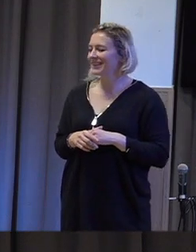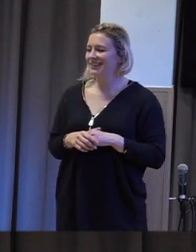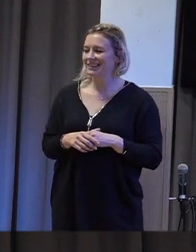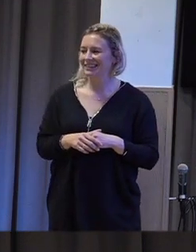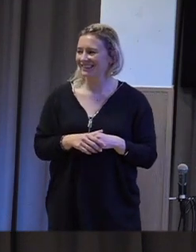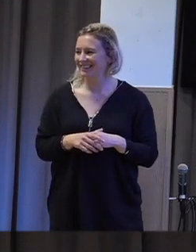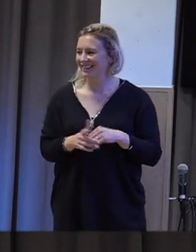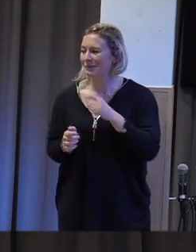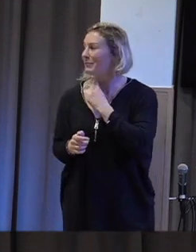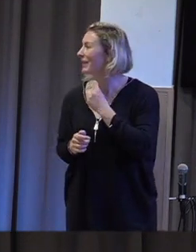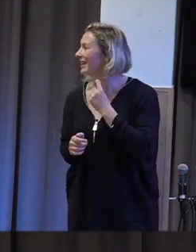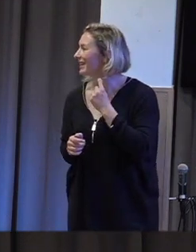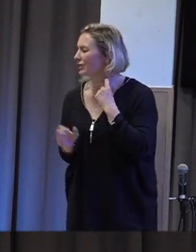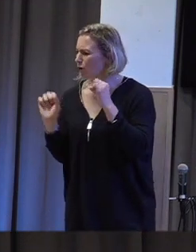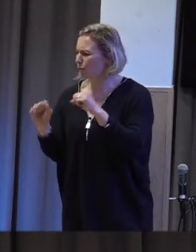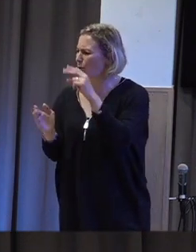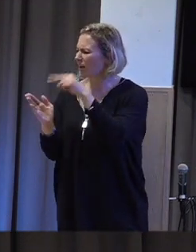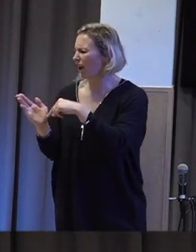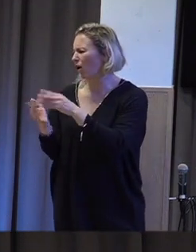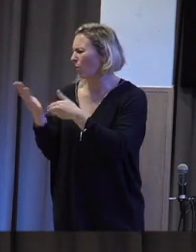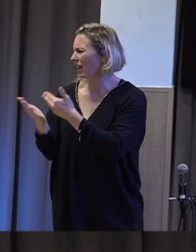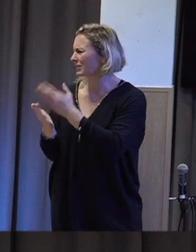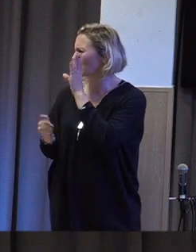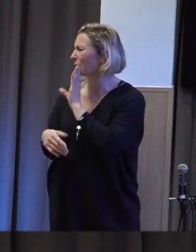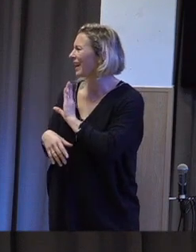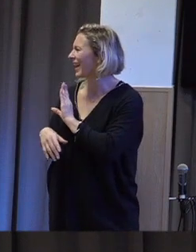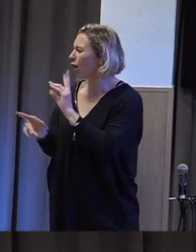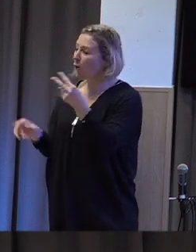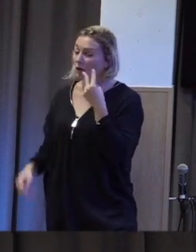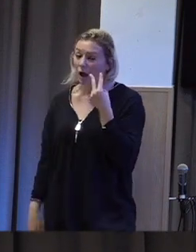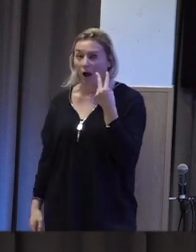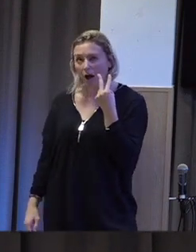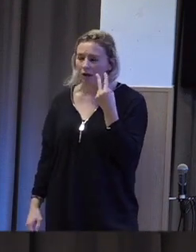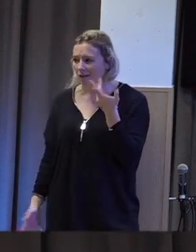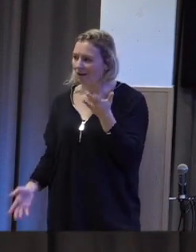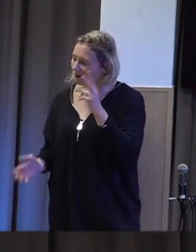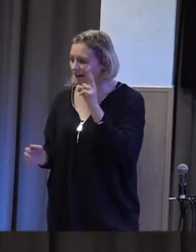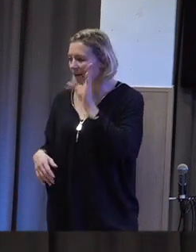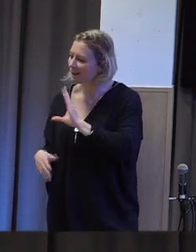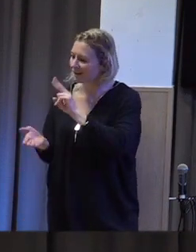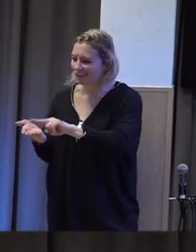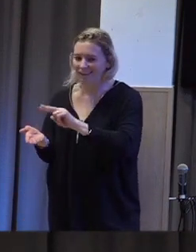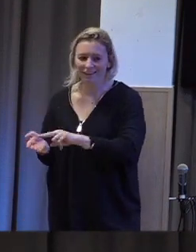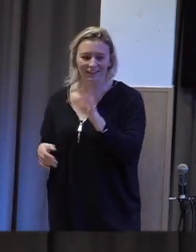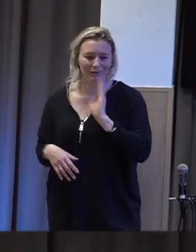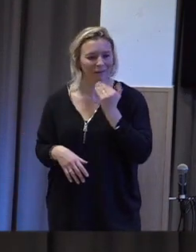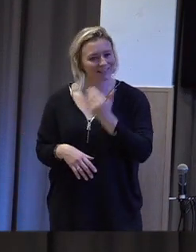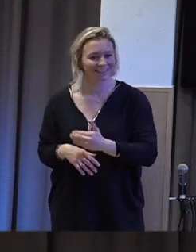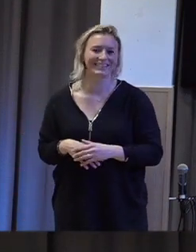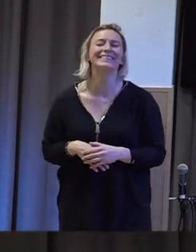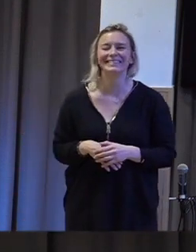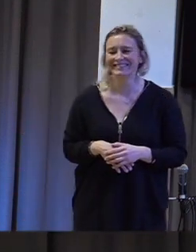monsieur le pasteur, est-ce que tu peux lire ça, s'il te plaît, au lieu de me regarder? Bien sûr, monsieur l'ancien.